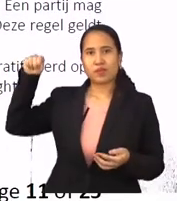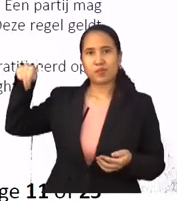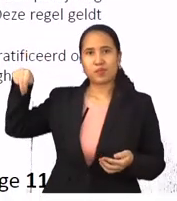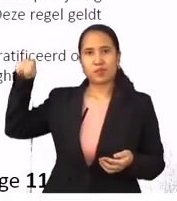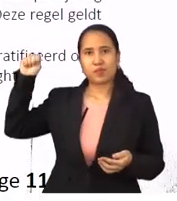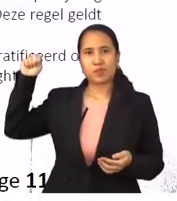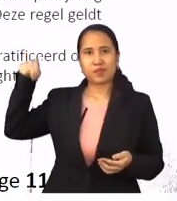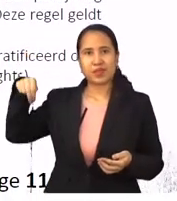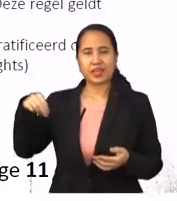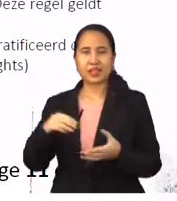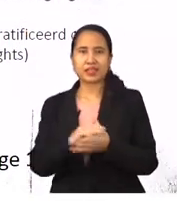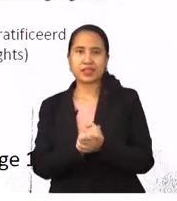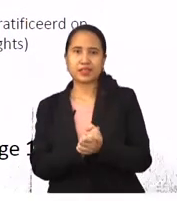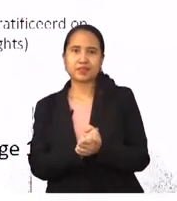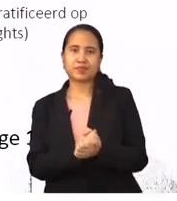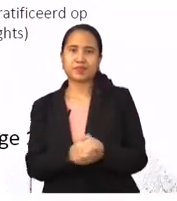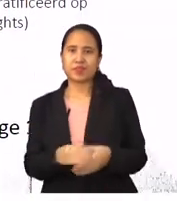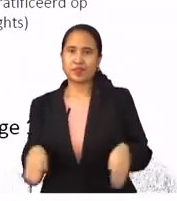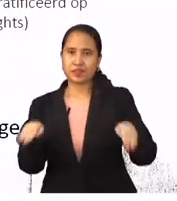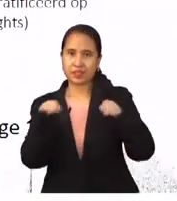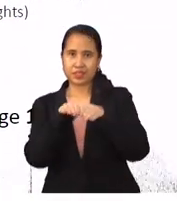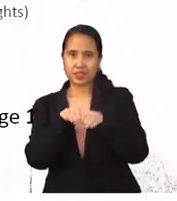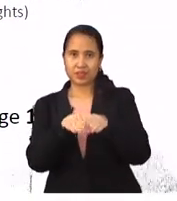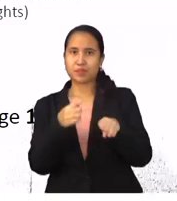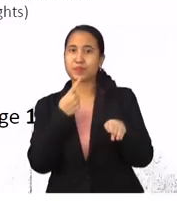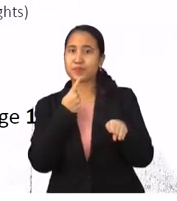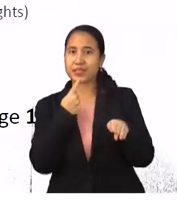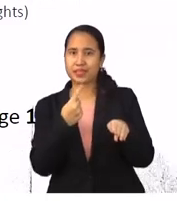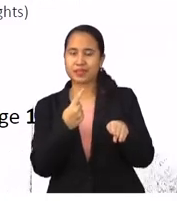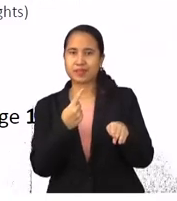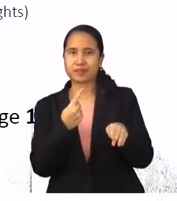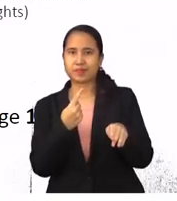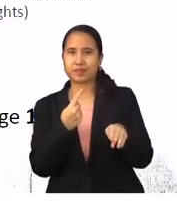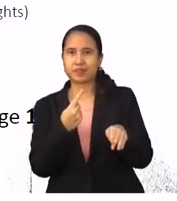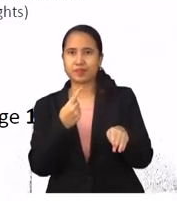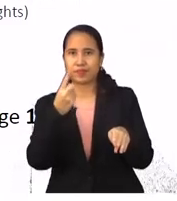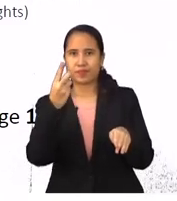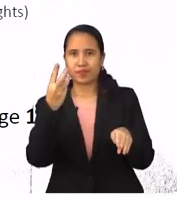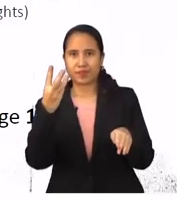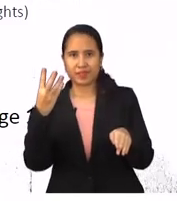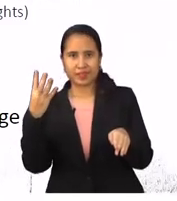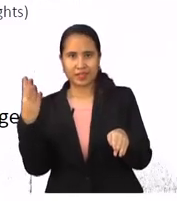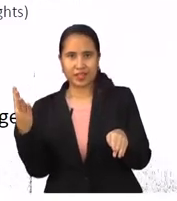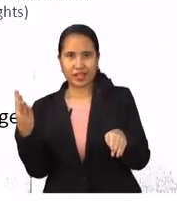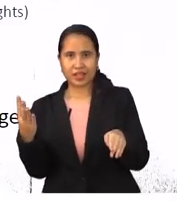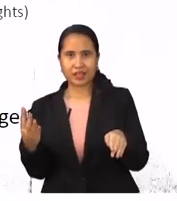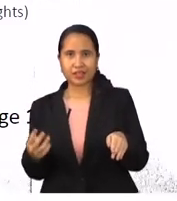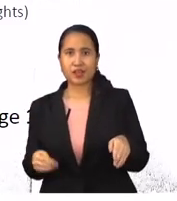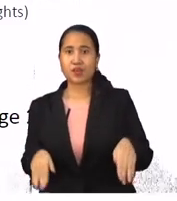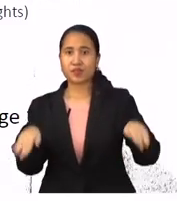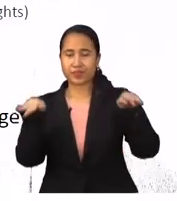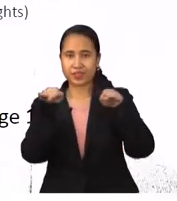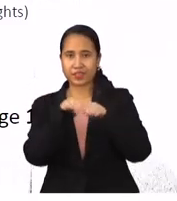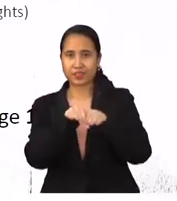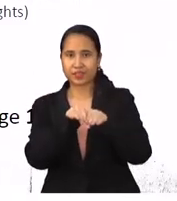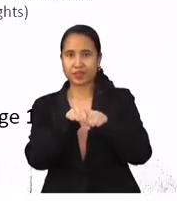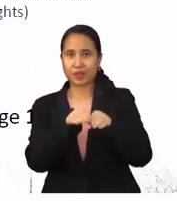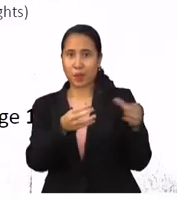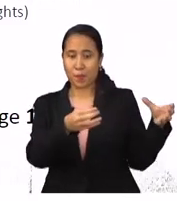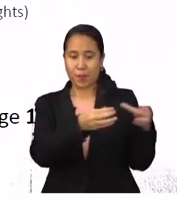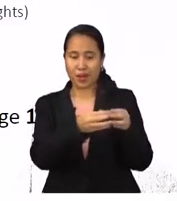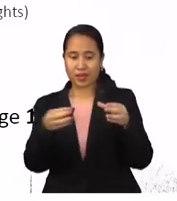pacta sunt servanda gedachte. Wat wil zeggen, elk in werking getreden verdrag partijen